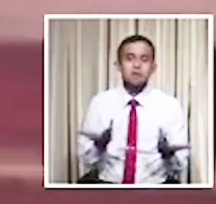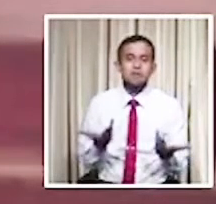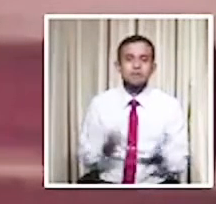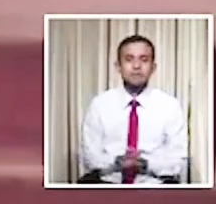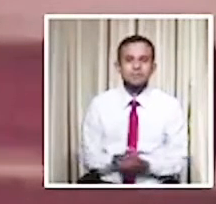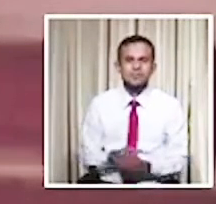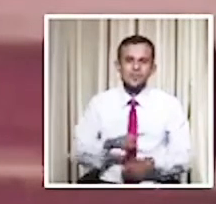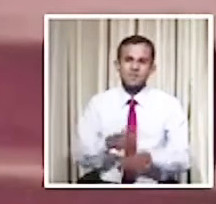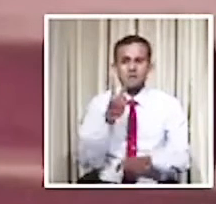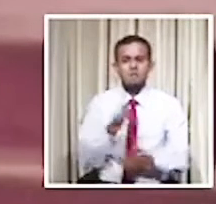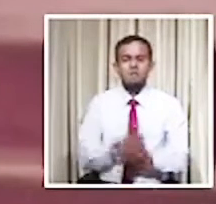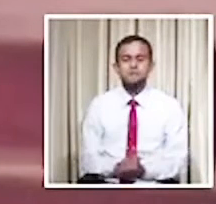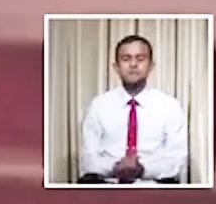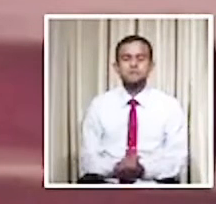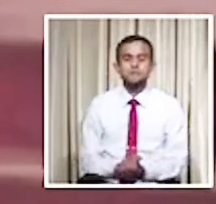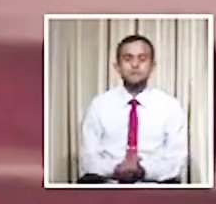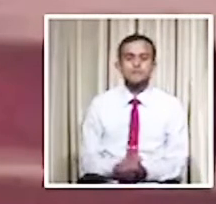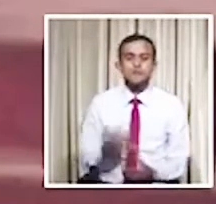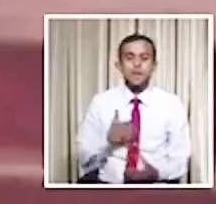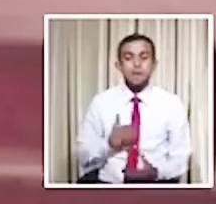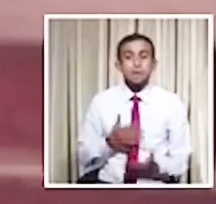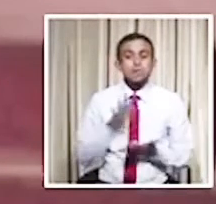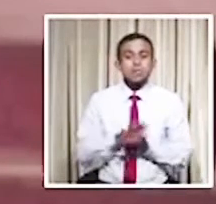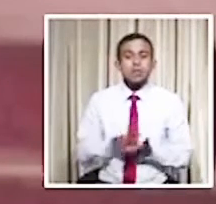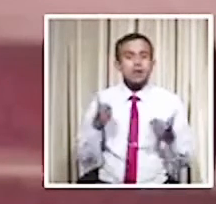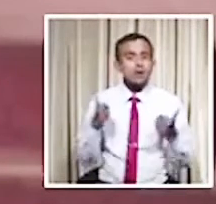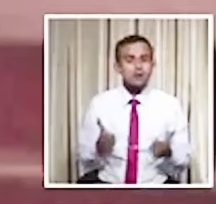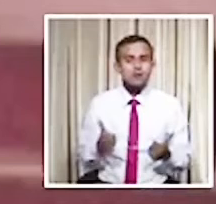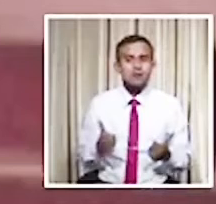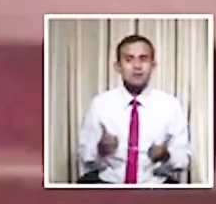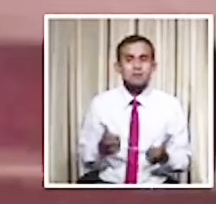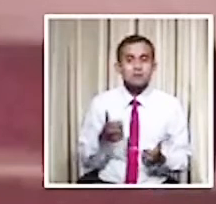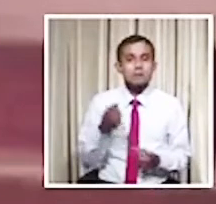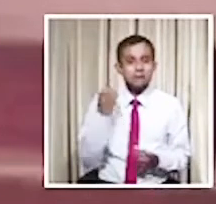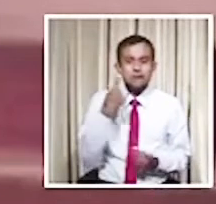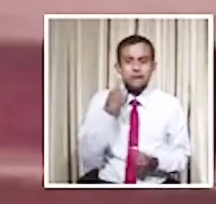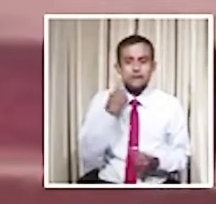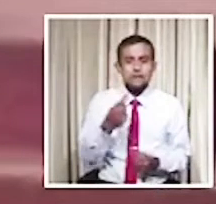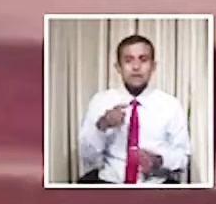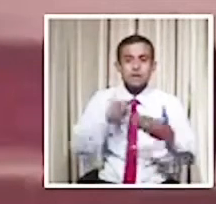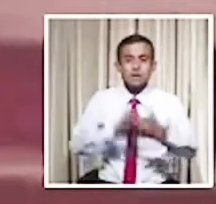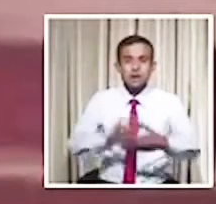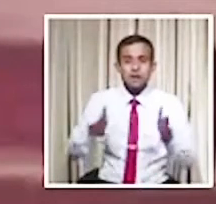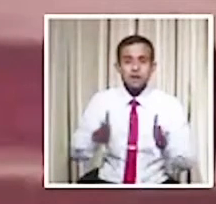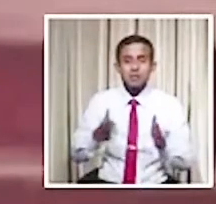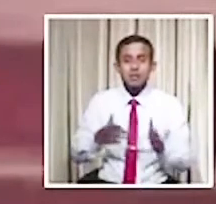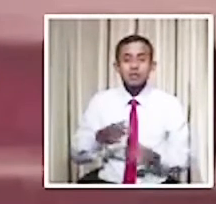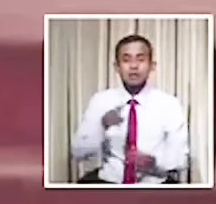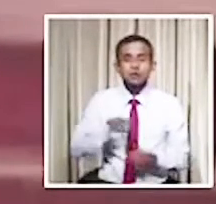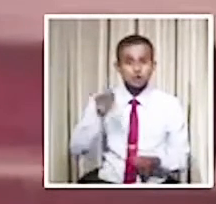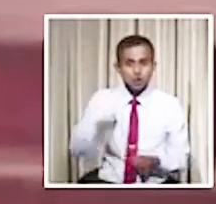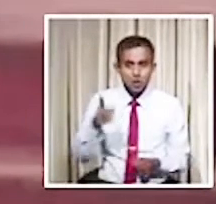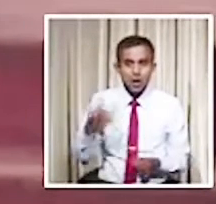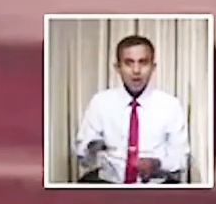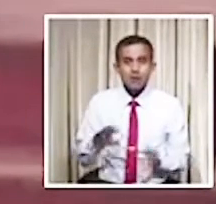அதிகரித்துள்ளது, வாழ்வாதார சுமை அதிகரித்துள்ளது. இந்த பிரச்சனைகள் உலக நாடுகளுக்கே ஒரு பொதுவான பிரச்சனையாக காணப்படும் இந்த சந்தர்ப்பத்தில் இலங்கை போன்ற